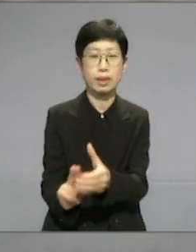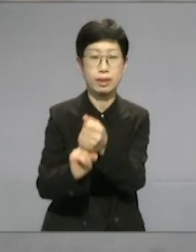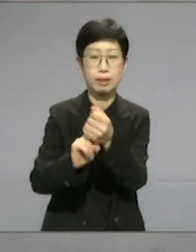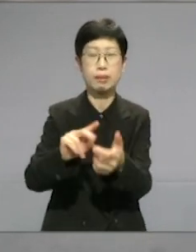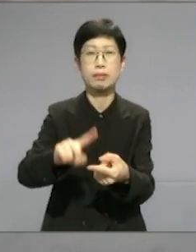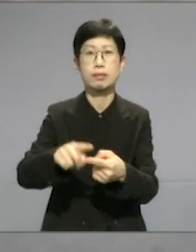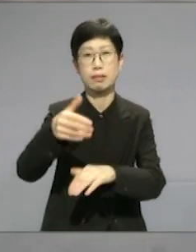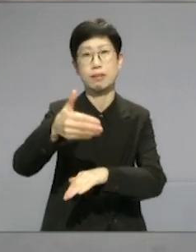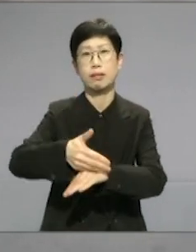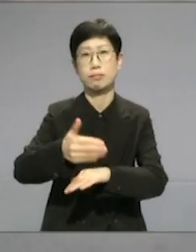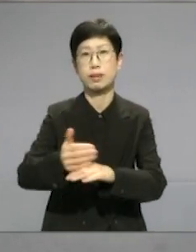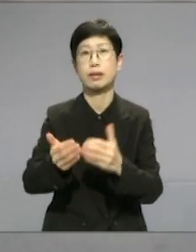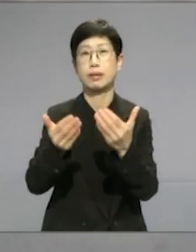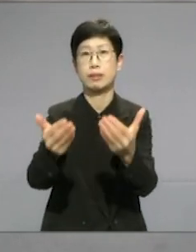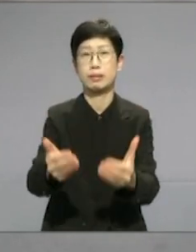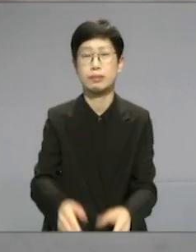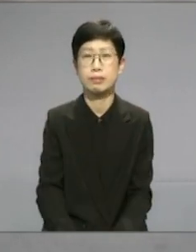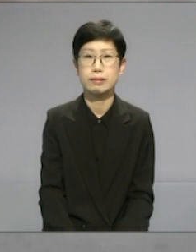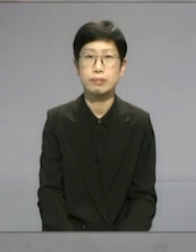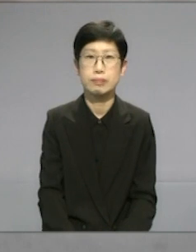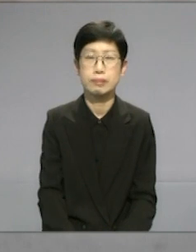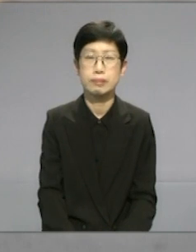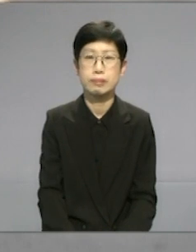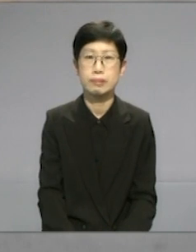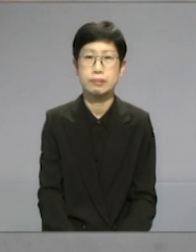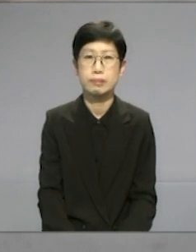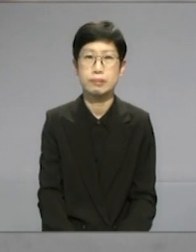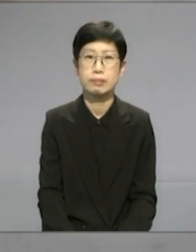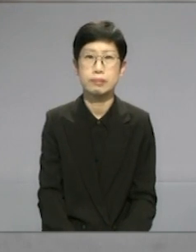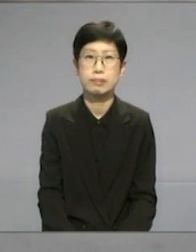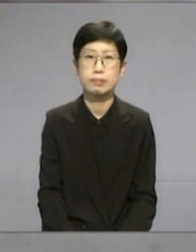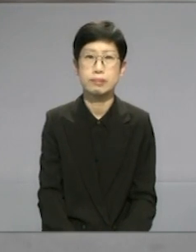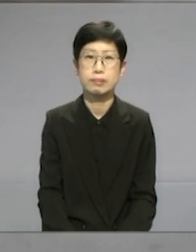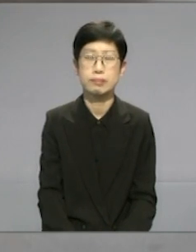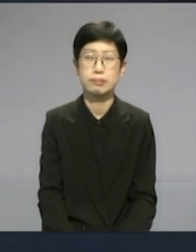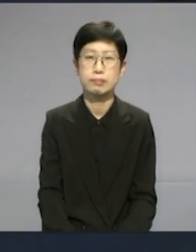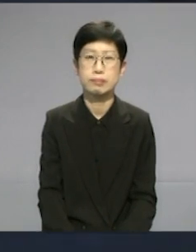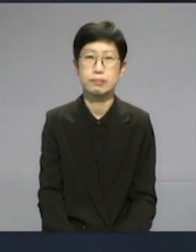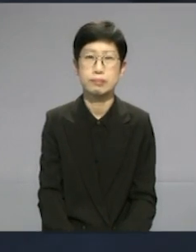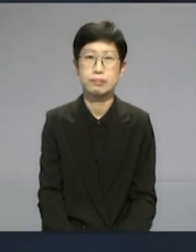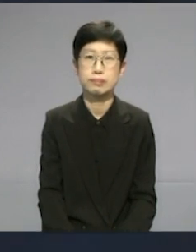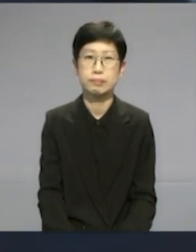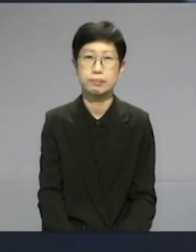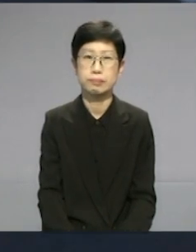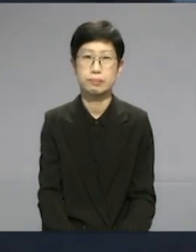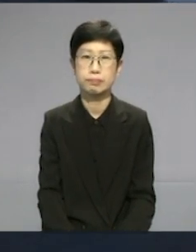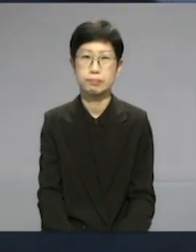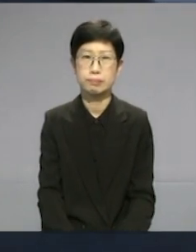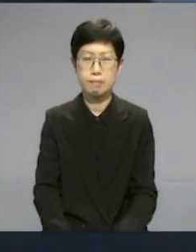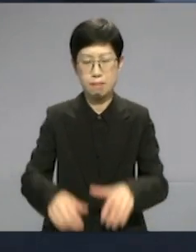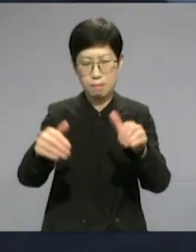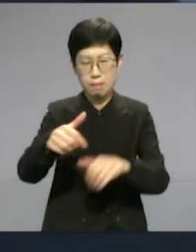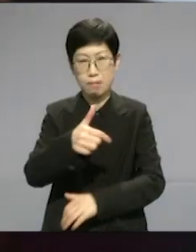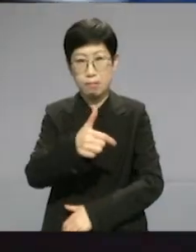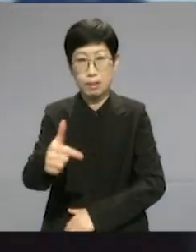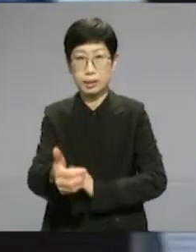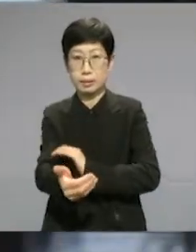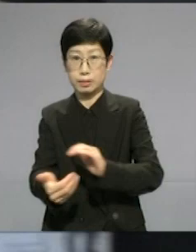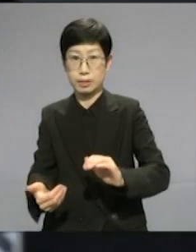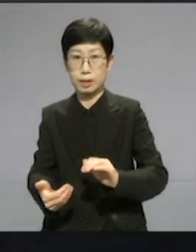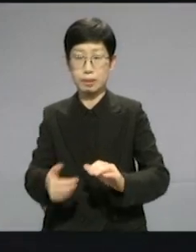estamos também agradecidos por esse milagre, né, da menina estar viva. 폭우 직전 브라질